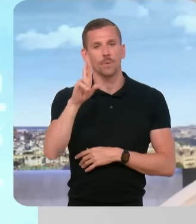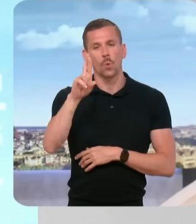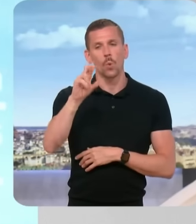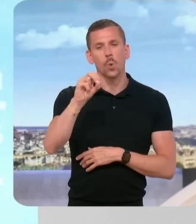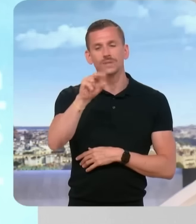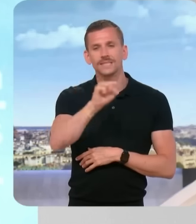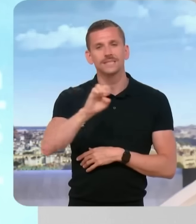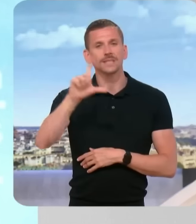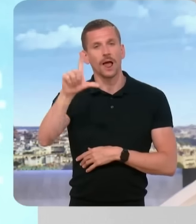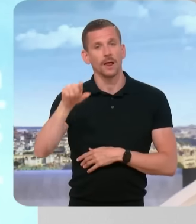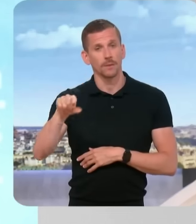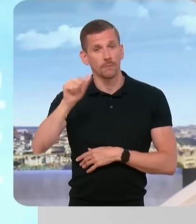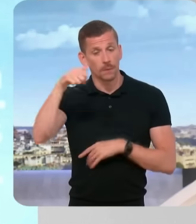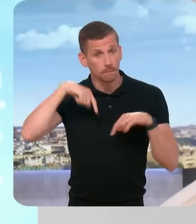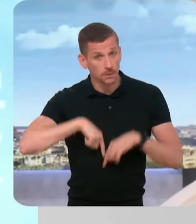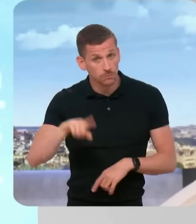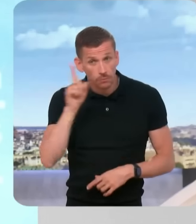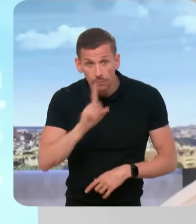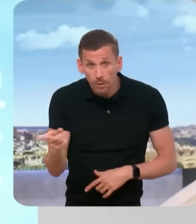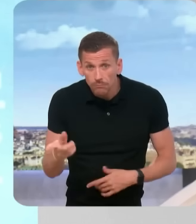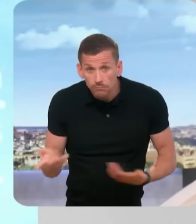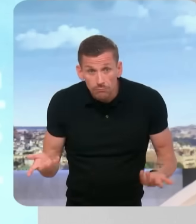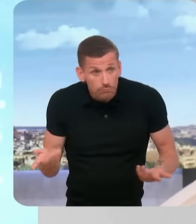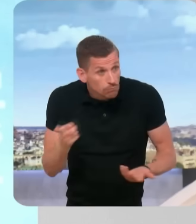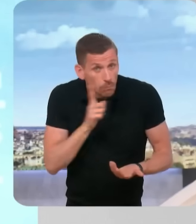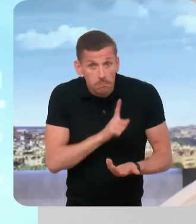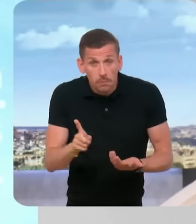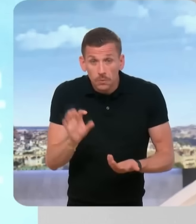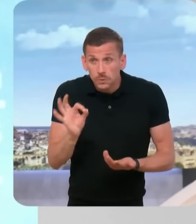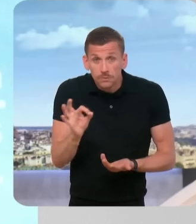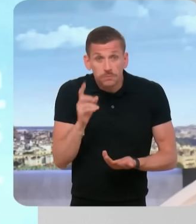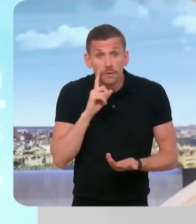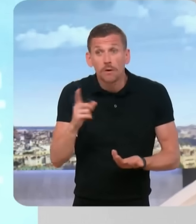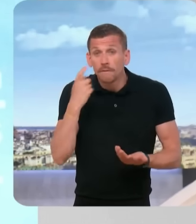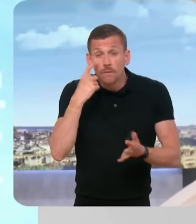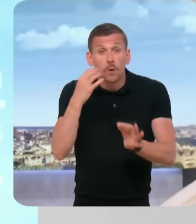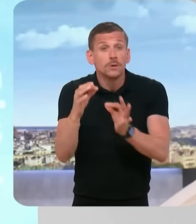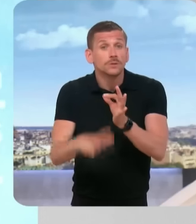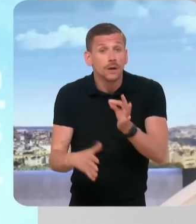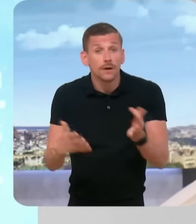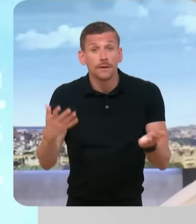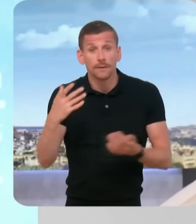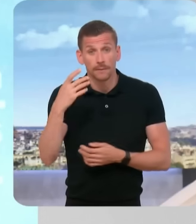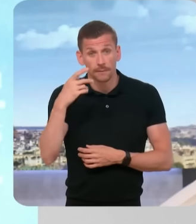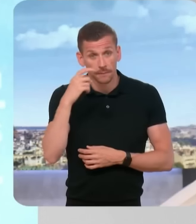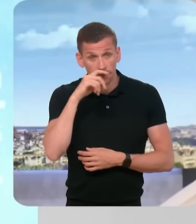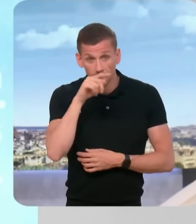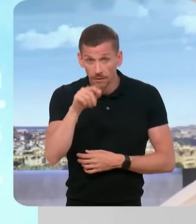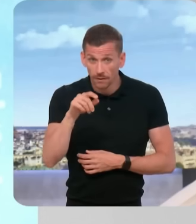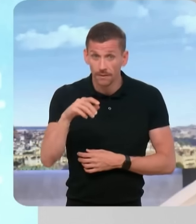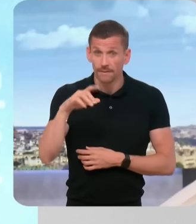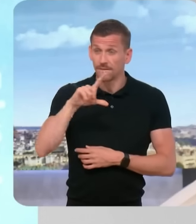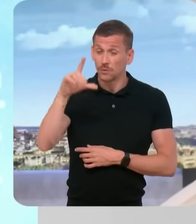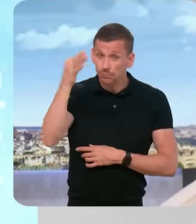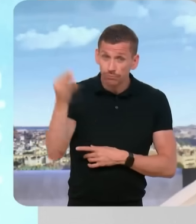Premier ministrable, d'accord, avec les scores qui sont ceux du Parti communiste, et que Jean-Luc Mélenchon, 22% il y a deux ans à la présidentielle, qui n'est pas pour